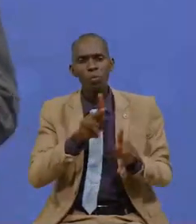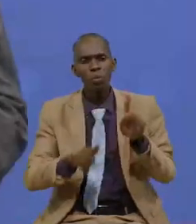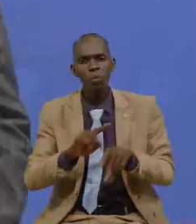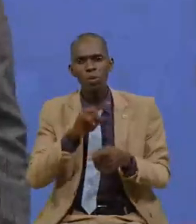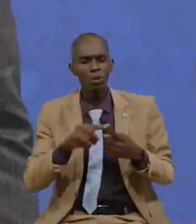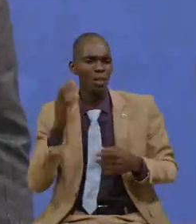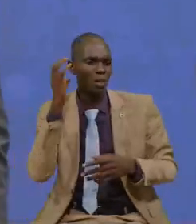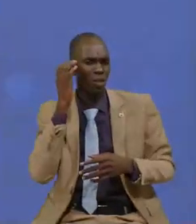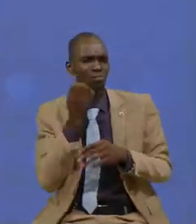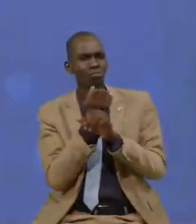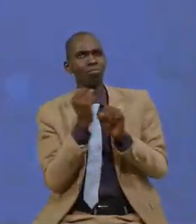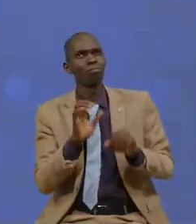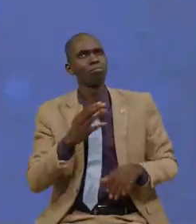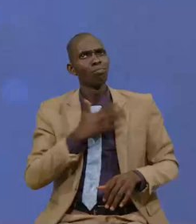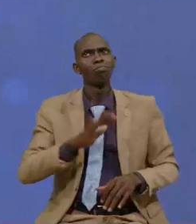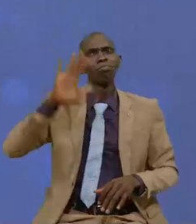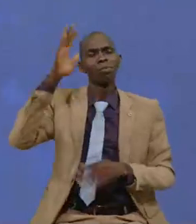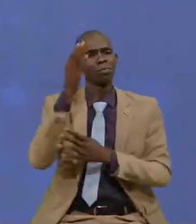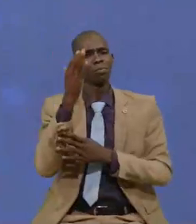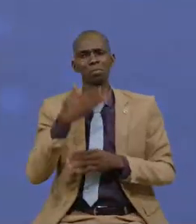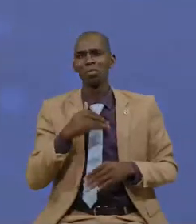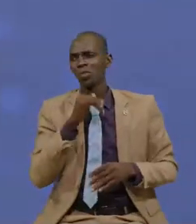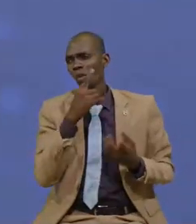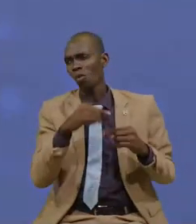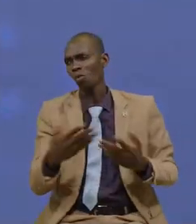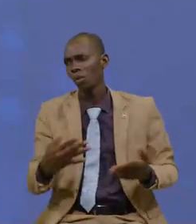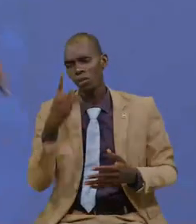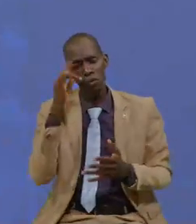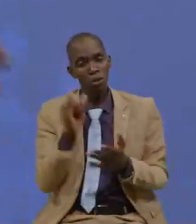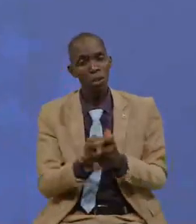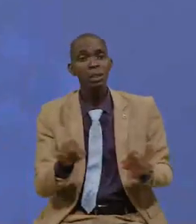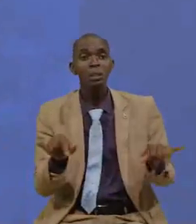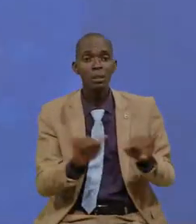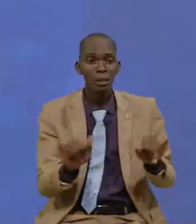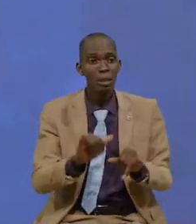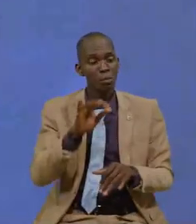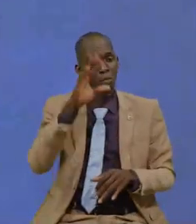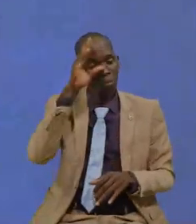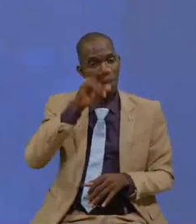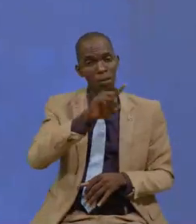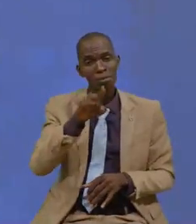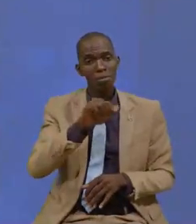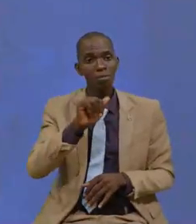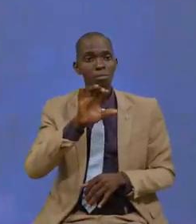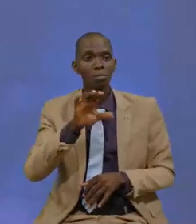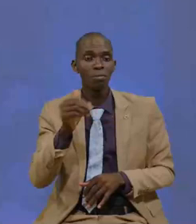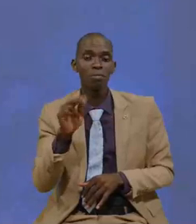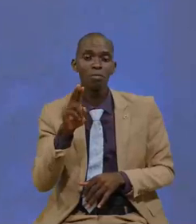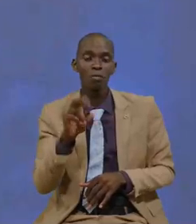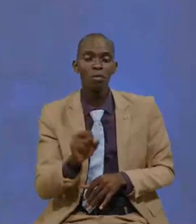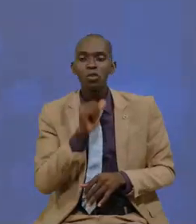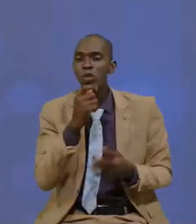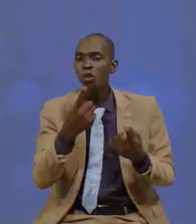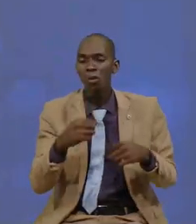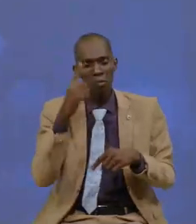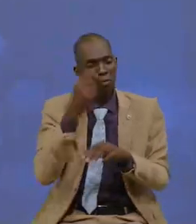on entend parler de salut, que je ne suis pas venu pour le salut. Zachée n'est pas venu pour le salut. Zachée ne